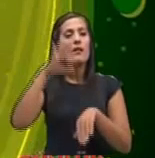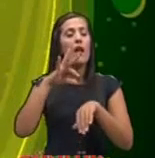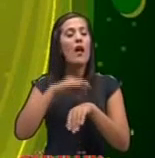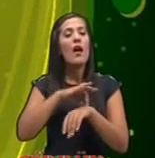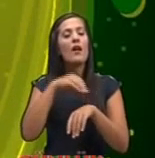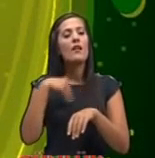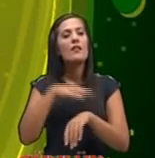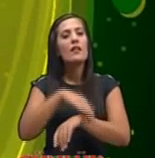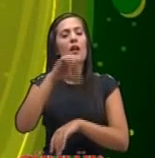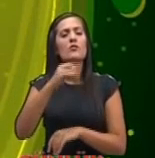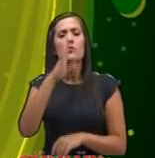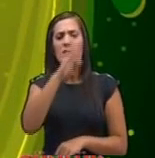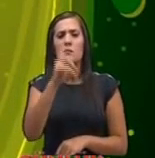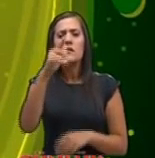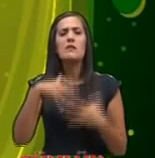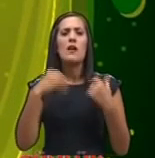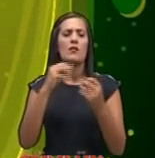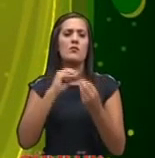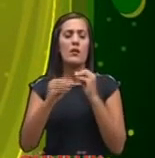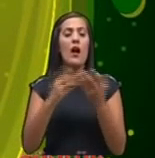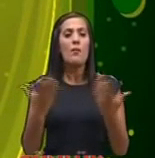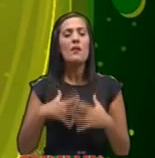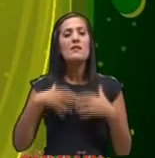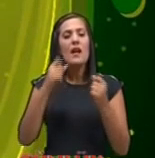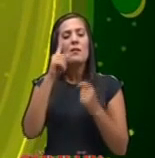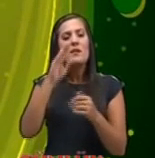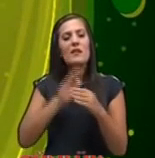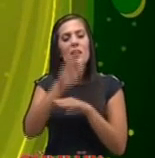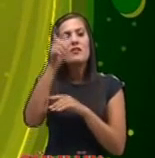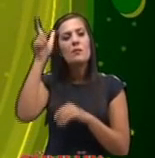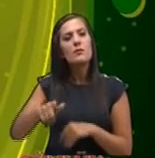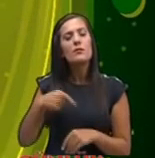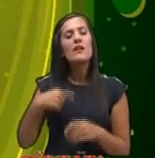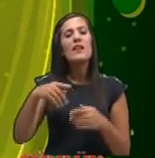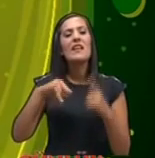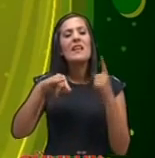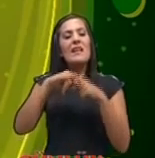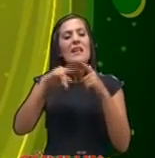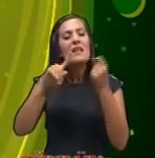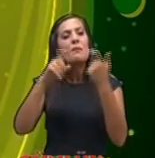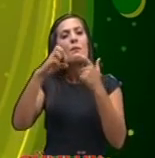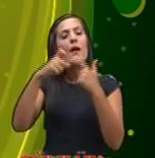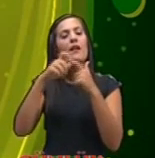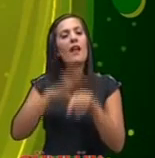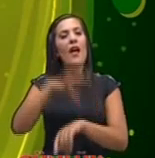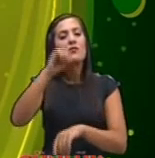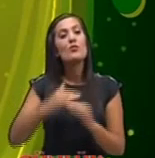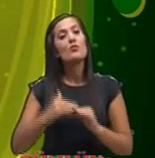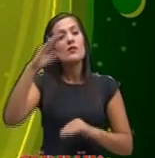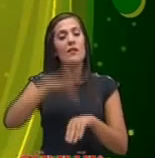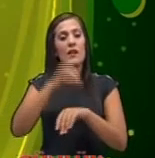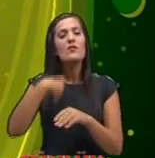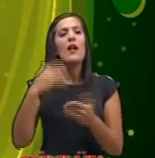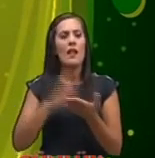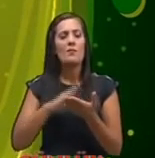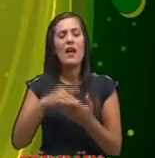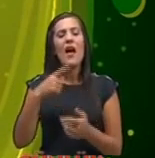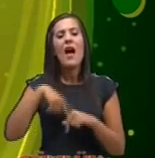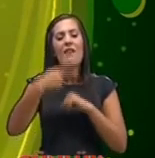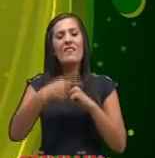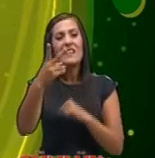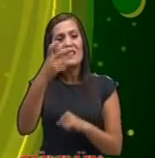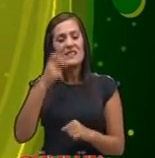Hipertansiyon ciddi bir sağlık sorunu. Ancak sağlıklı bir yaşam biçimiyle hipertansiyonu önlemek elimizde. Haftada 2 saat tempolu